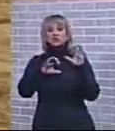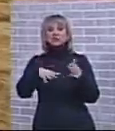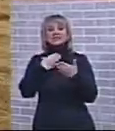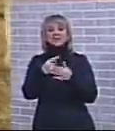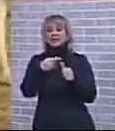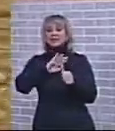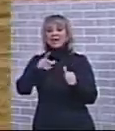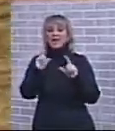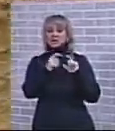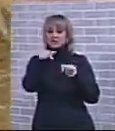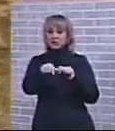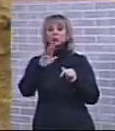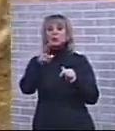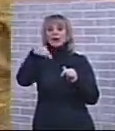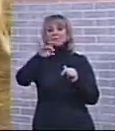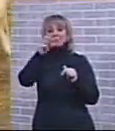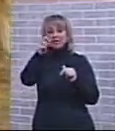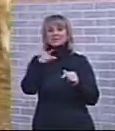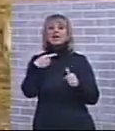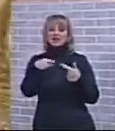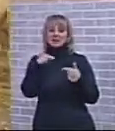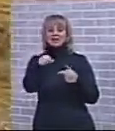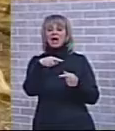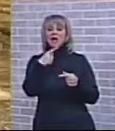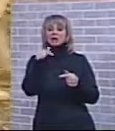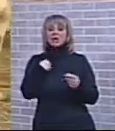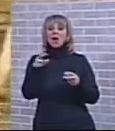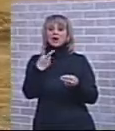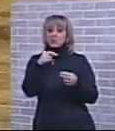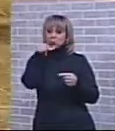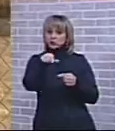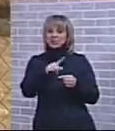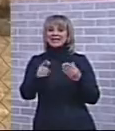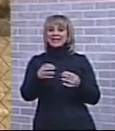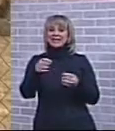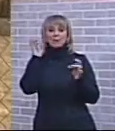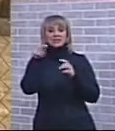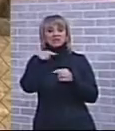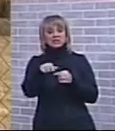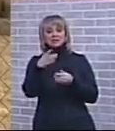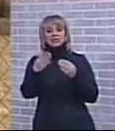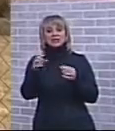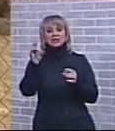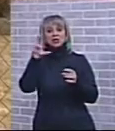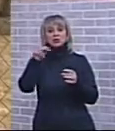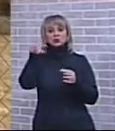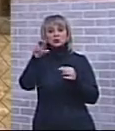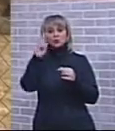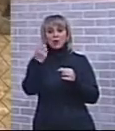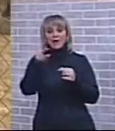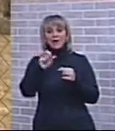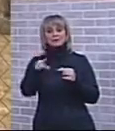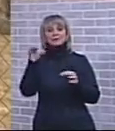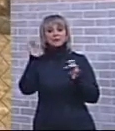свои имена не откликаются, только принц и то иногда. Я их чисто вот приучил, там или посвистываю, или там так.